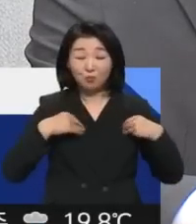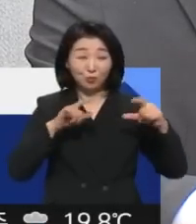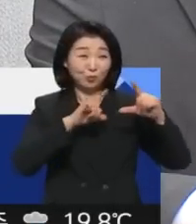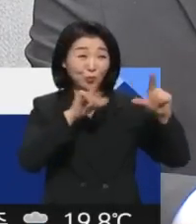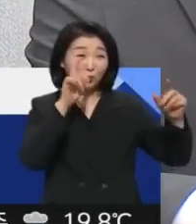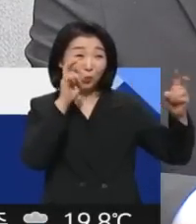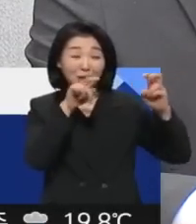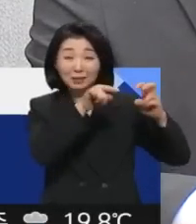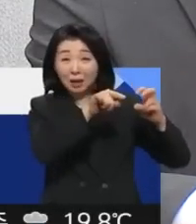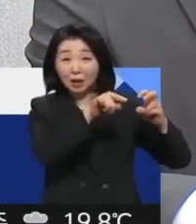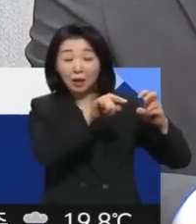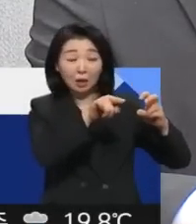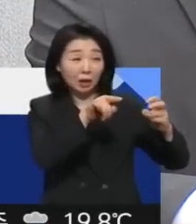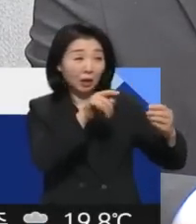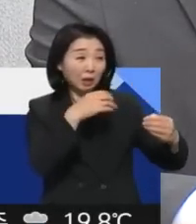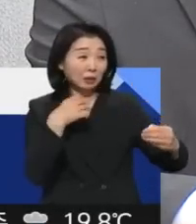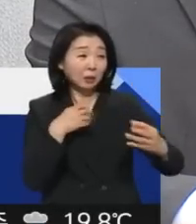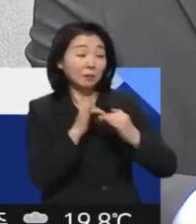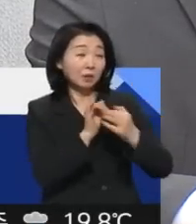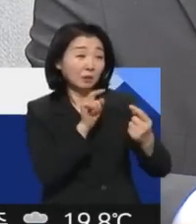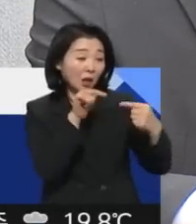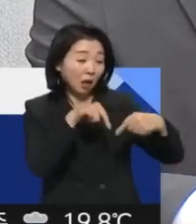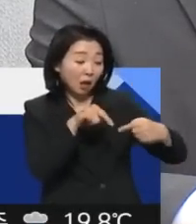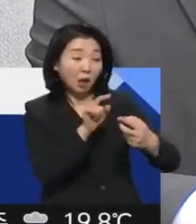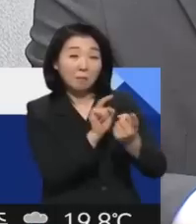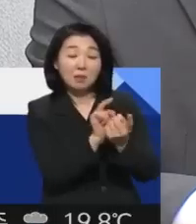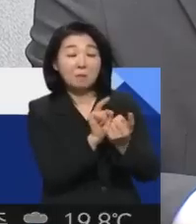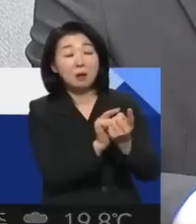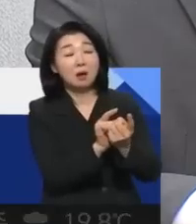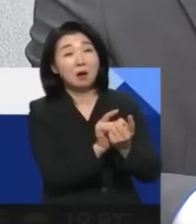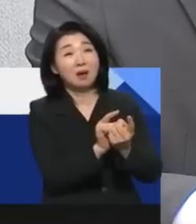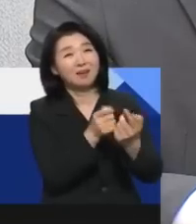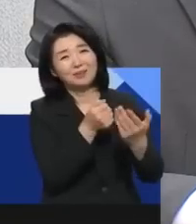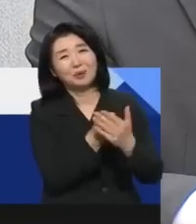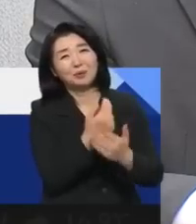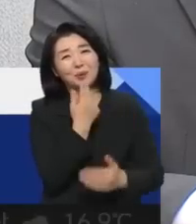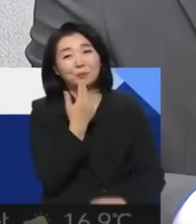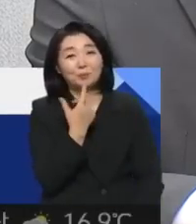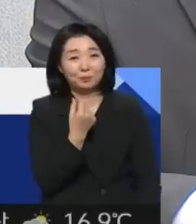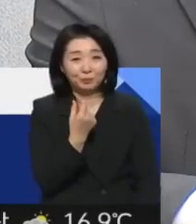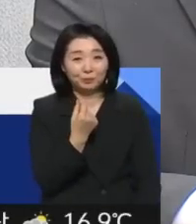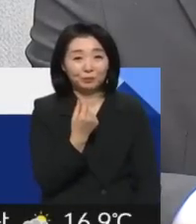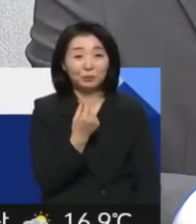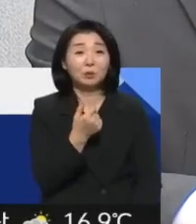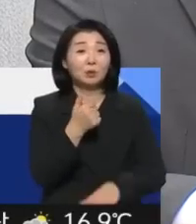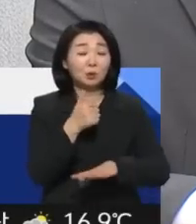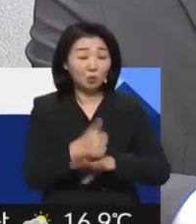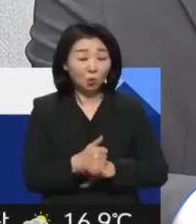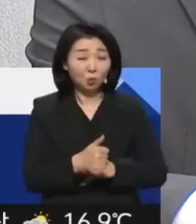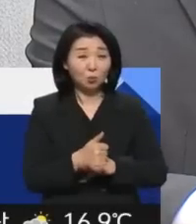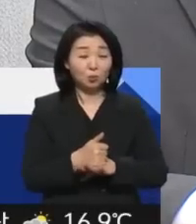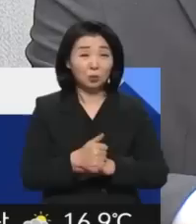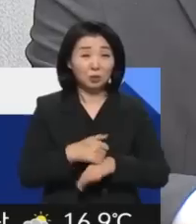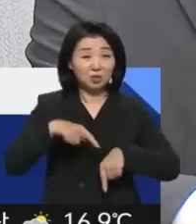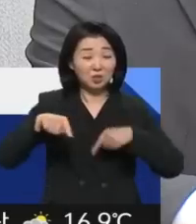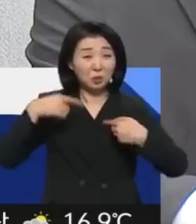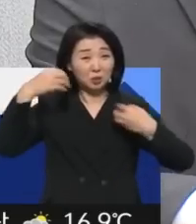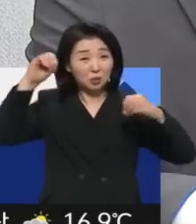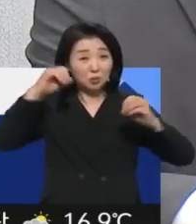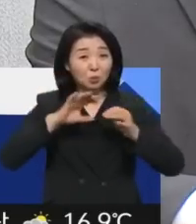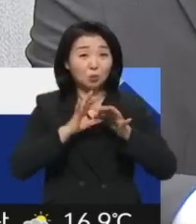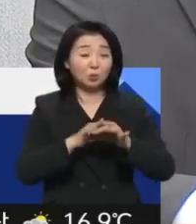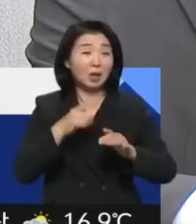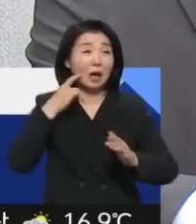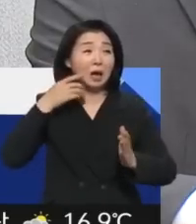이런 담당자와의 면담 일정이나 이런 부분은 정해진 바가 없다고 합니다. 결국 정치쇼를 통해서